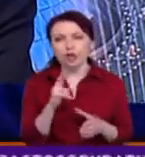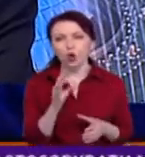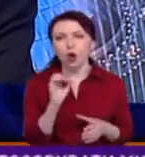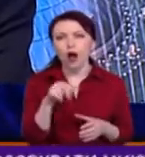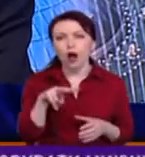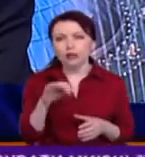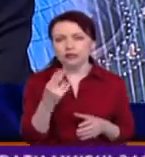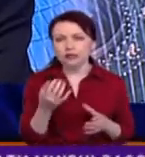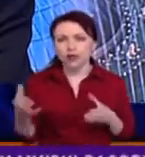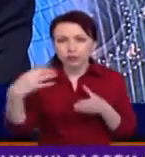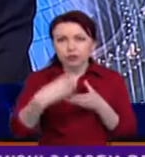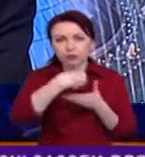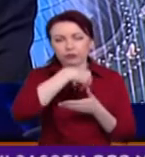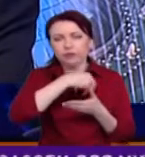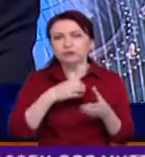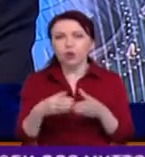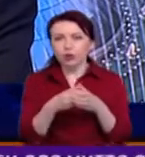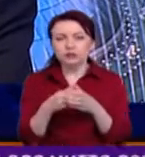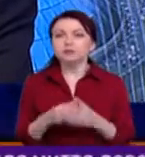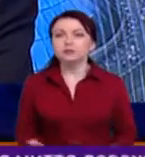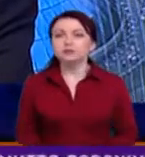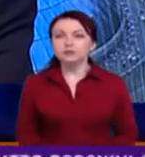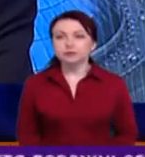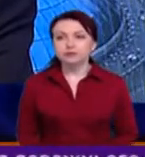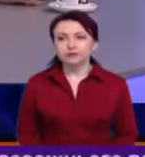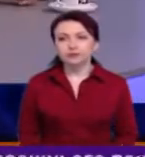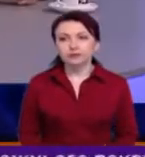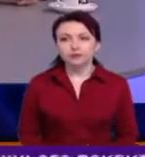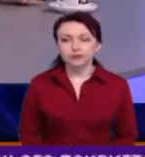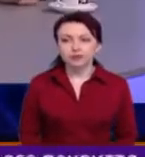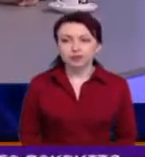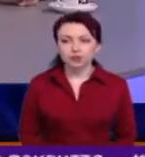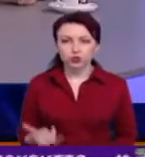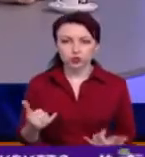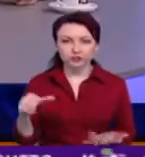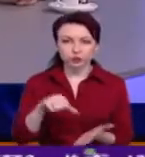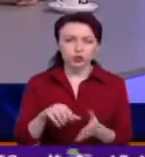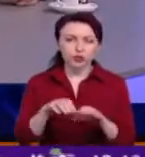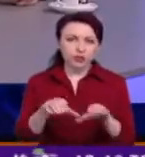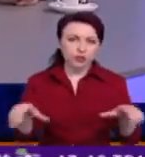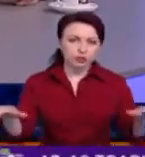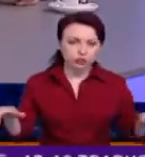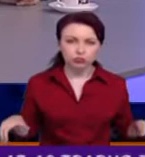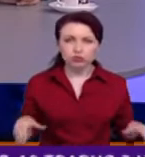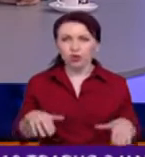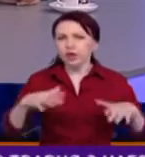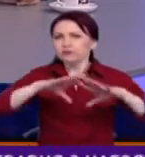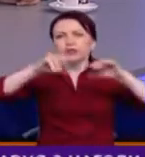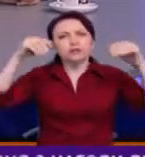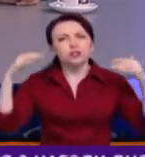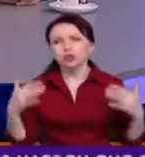якби збереження парламенту як такого? Сьогодні була достатньо емоційна, в неї був виступ на трибуні, там все втрачаємо,